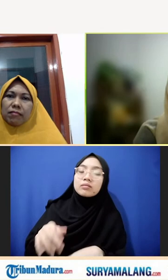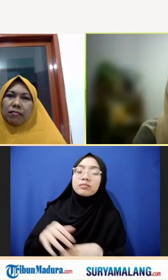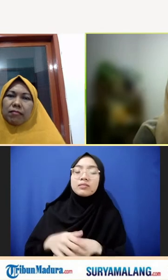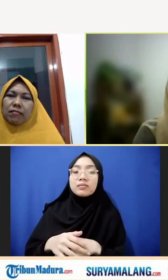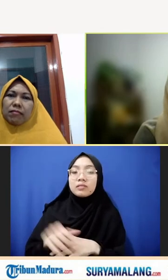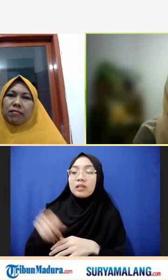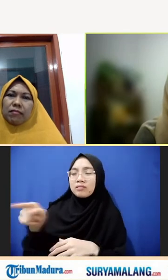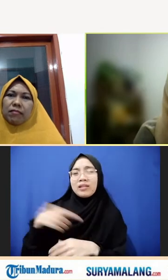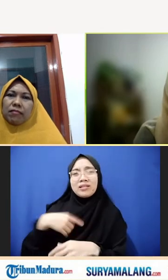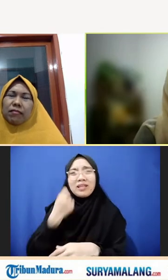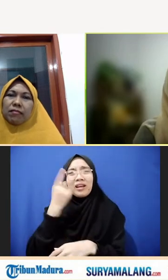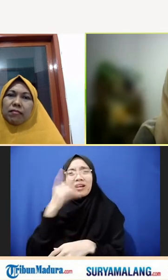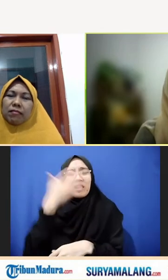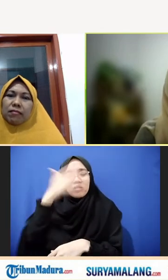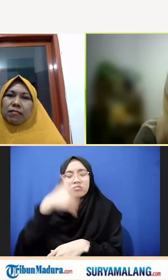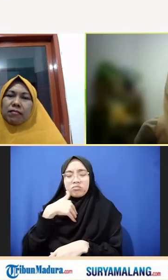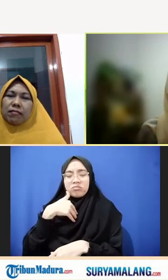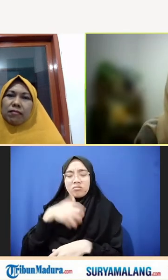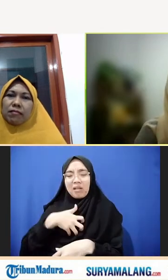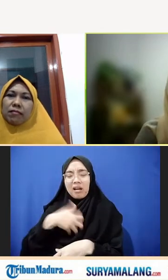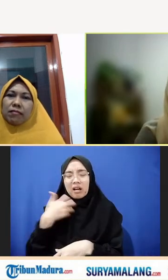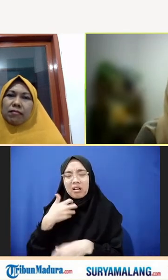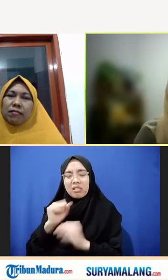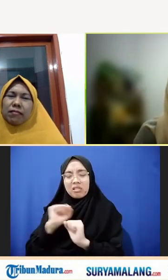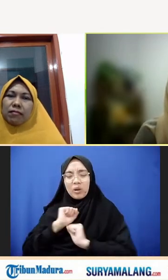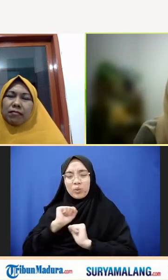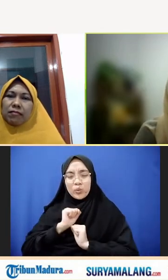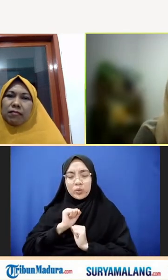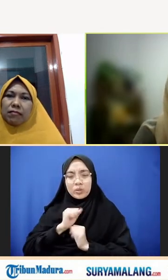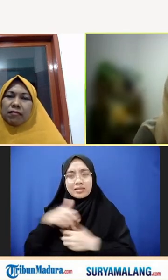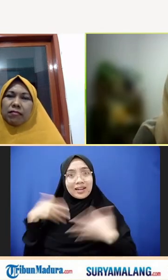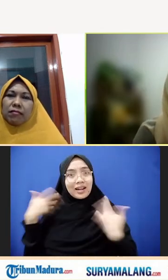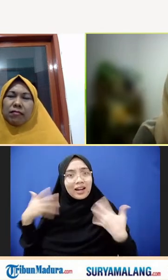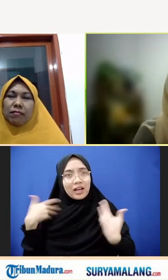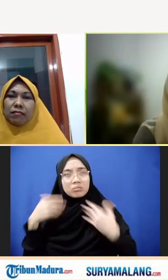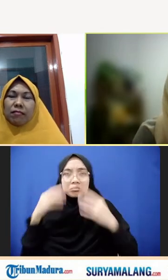nggak tahu dia apakah lagi marah, lagi takut, lagi senang, lagi sedih.